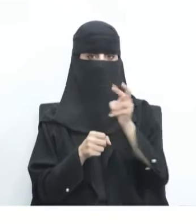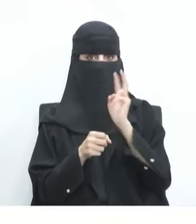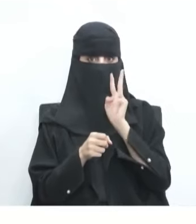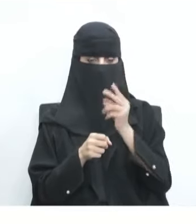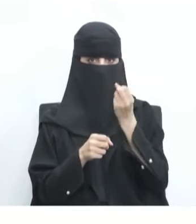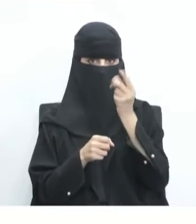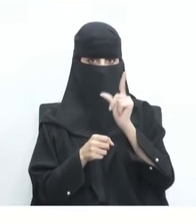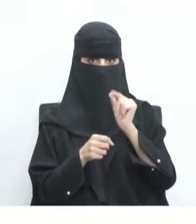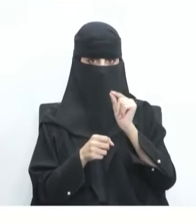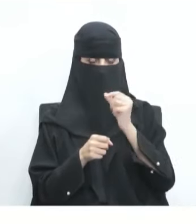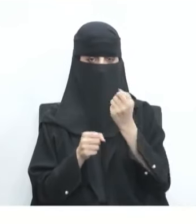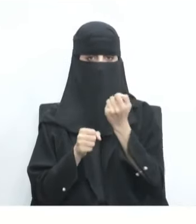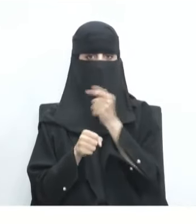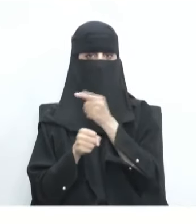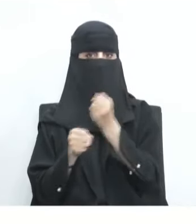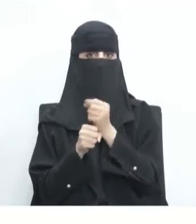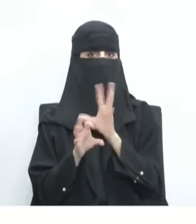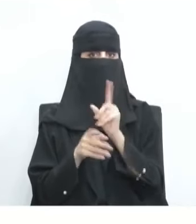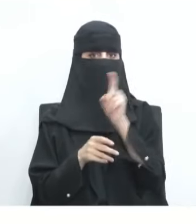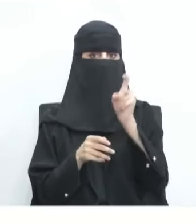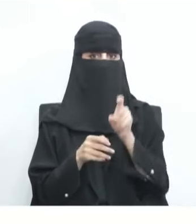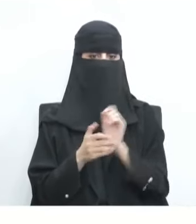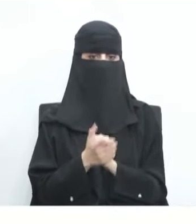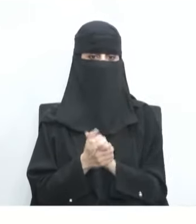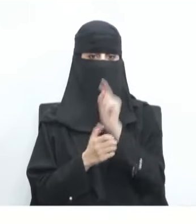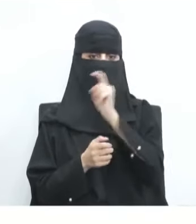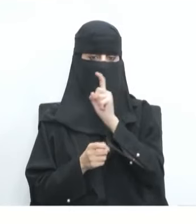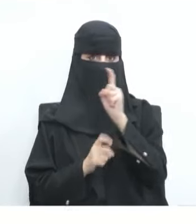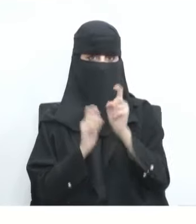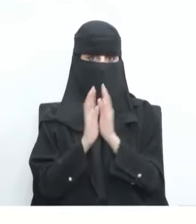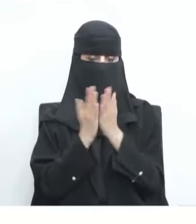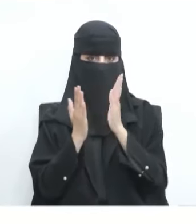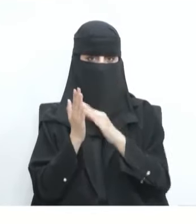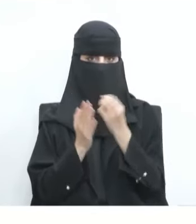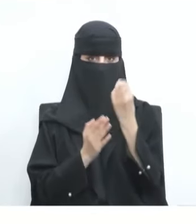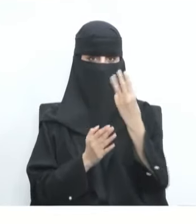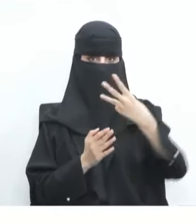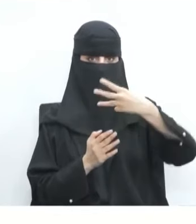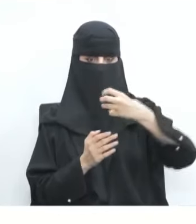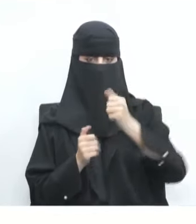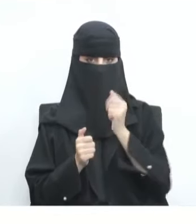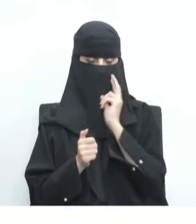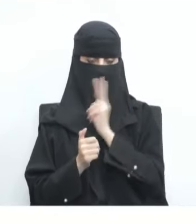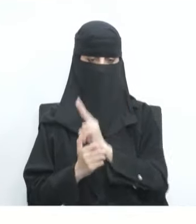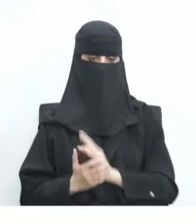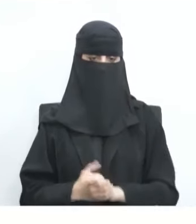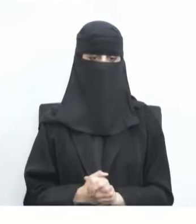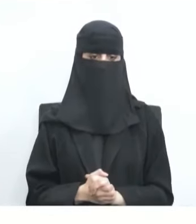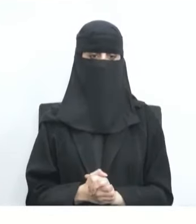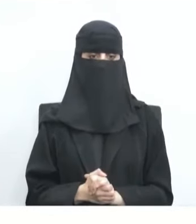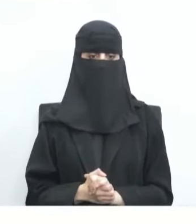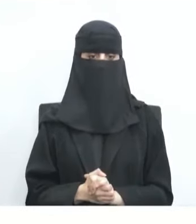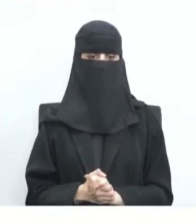تتابع من كتابك الف ماذا فعلت المعلمه عندما استحسنت الفكره